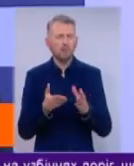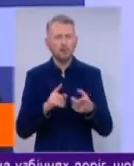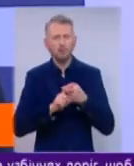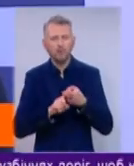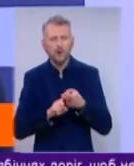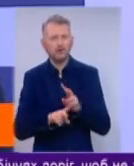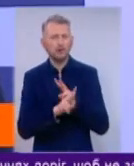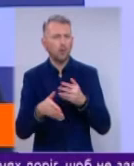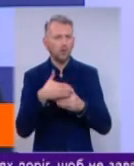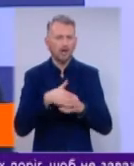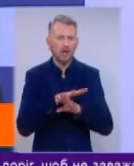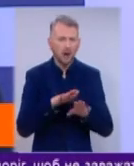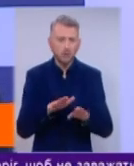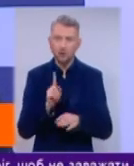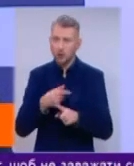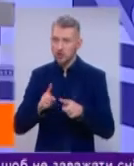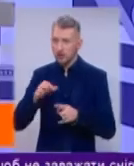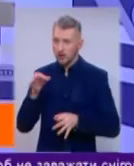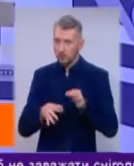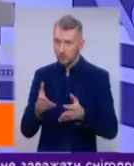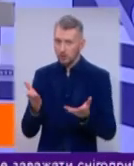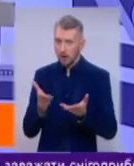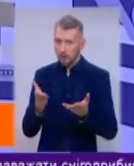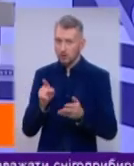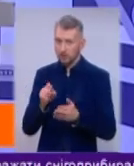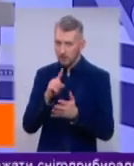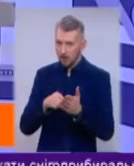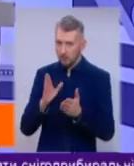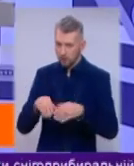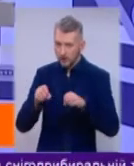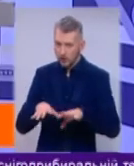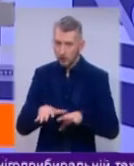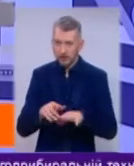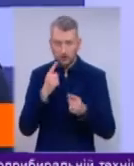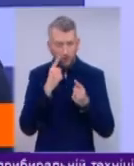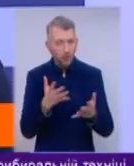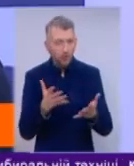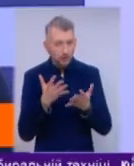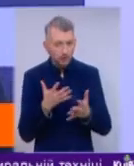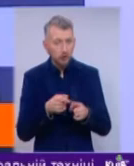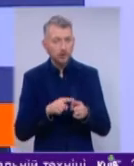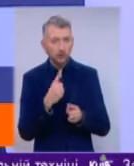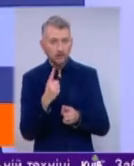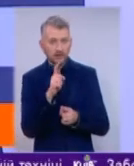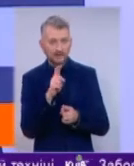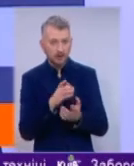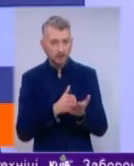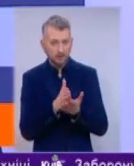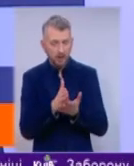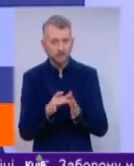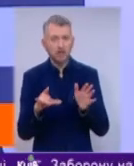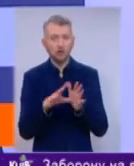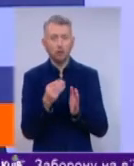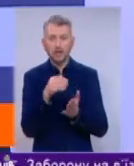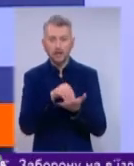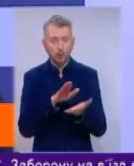нікого там не карають за це. Там, до речі, цей суд якось врегулює питання з деклараціями? Очевидно, це теж один із аспектів, бо електронне